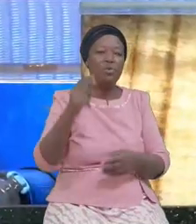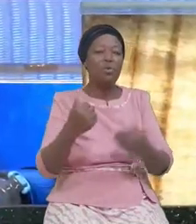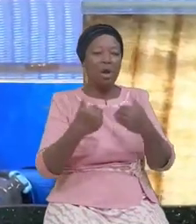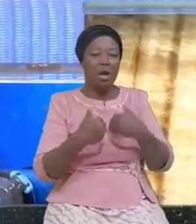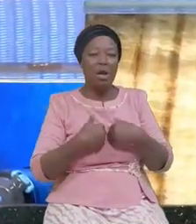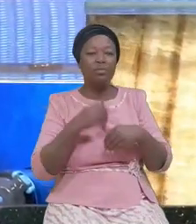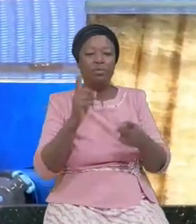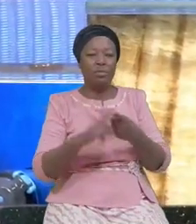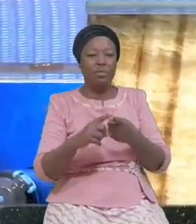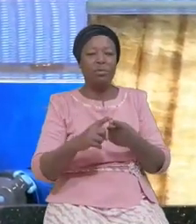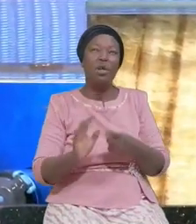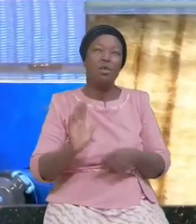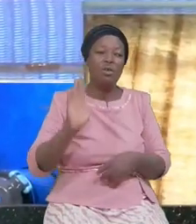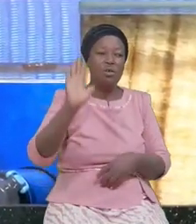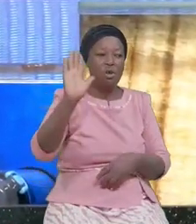peuple.